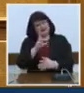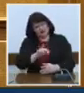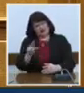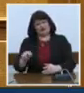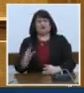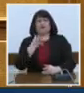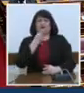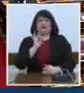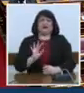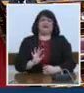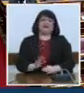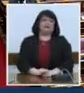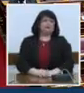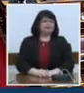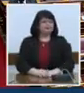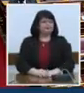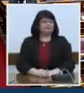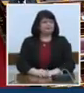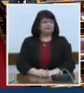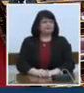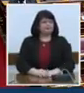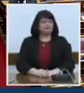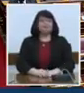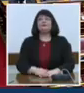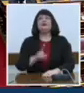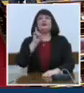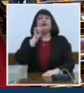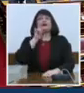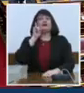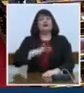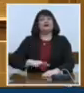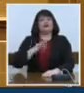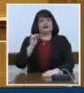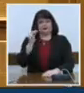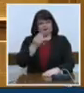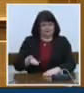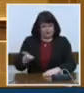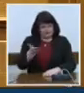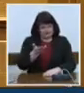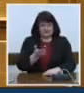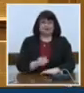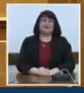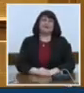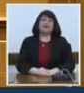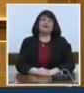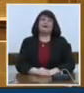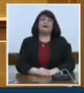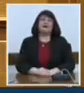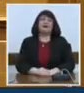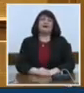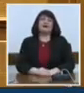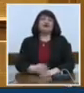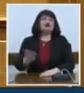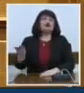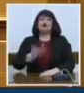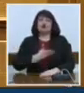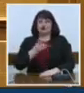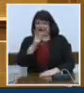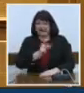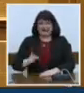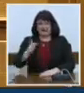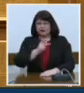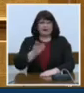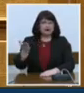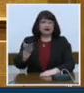Κυρίες και κύριοι συνάδελφοι, εδώ και ένα μήνα η ελληνική κοινωνία υπέστη ένα σκληρό σοκ όταν άρχισε